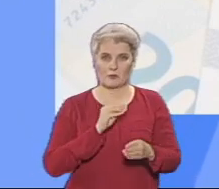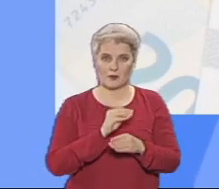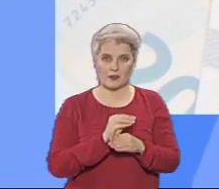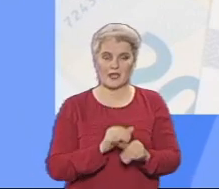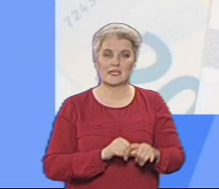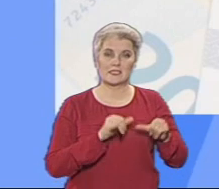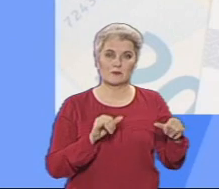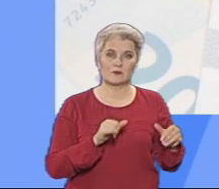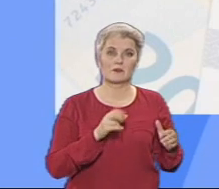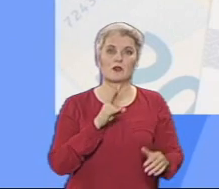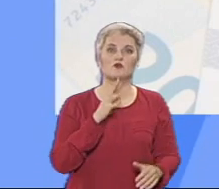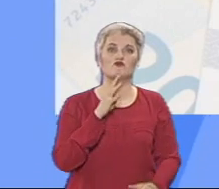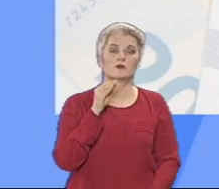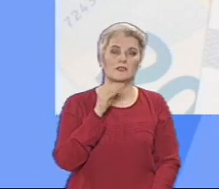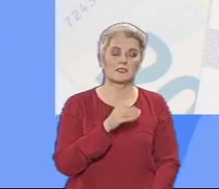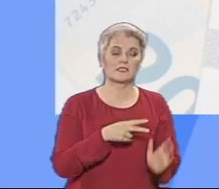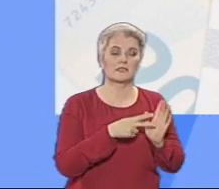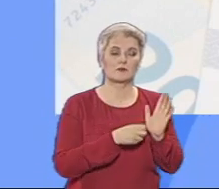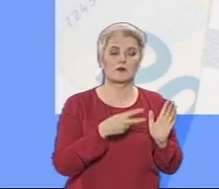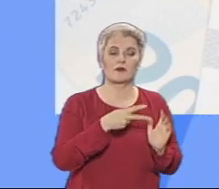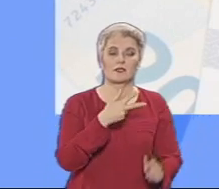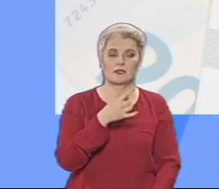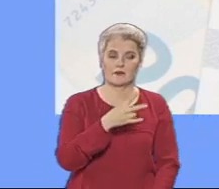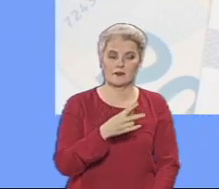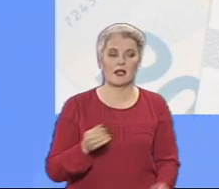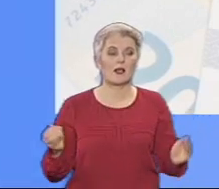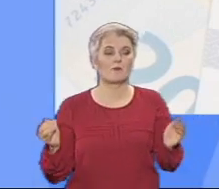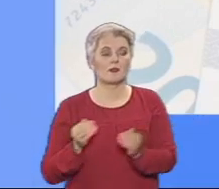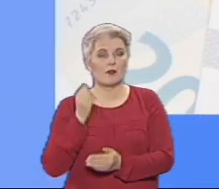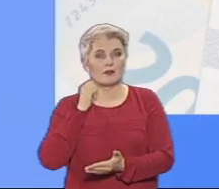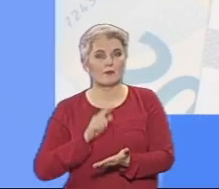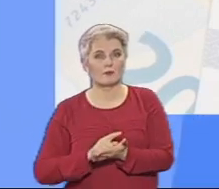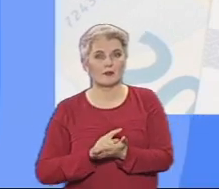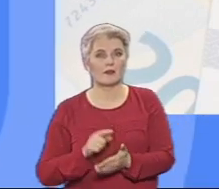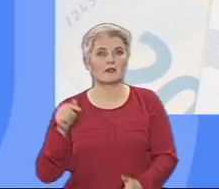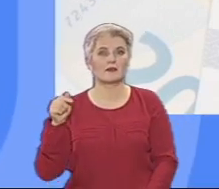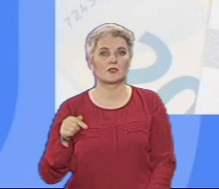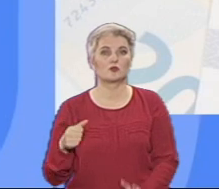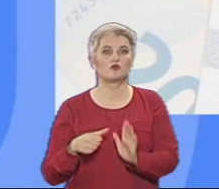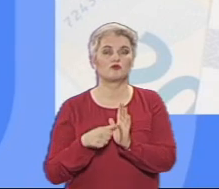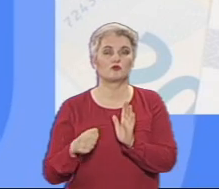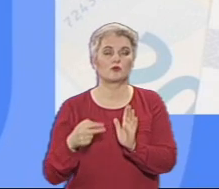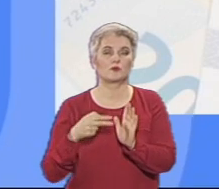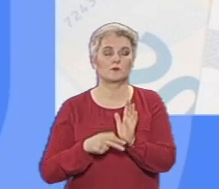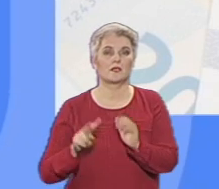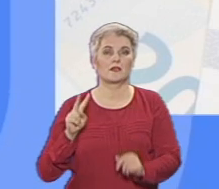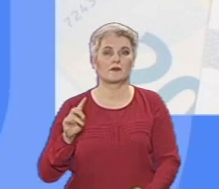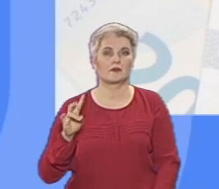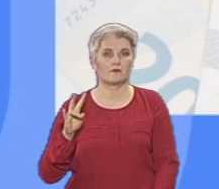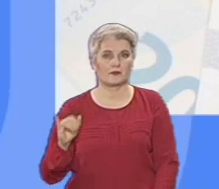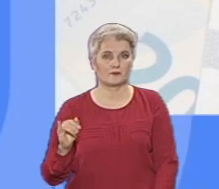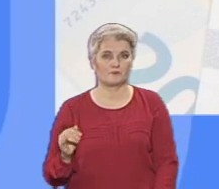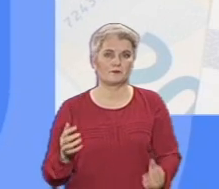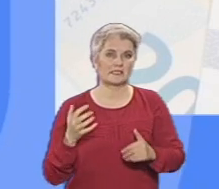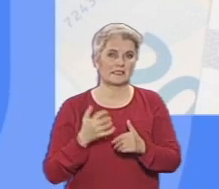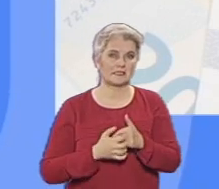до 4723 гривень, а мінімальна пенсія становитиме 1672